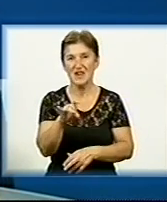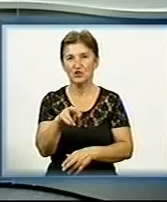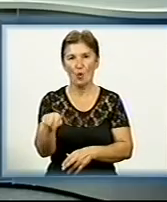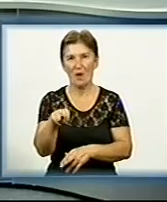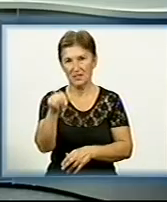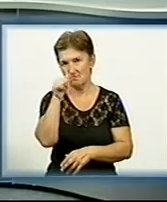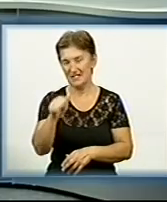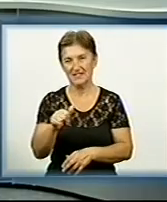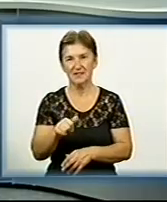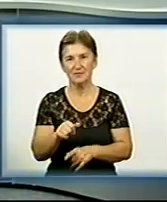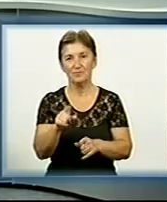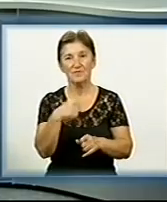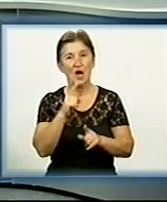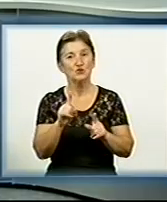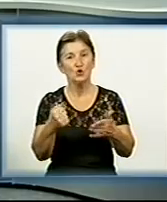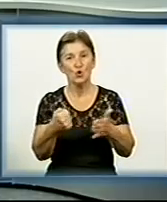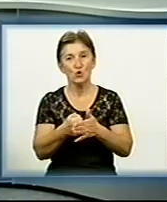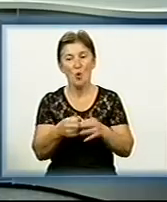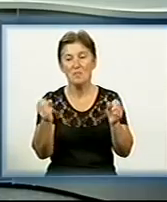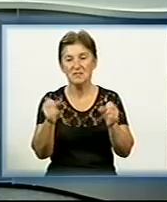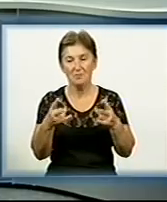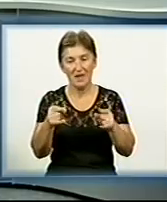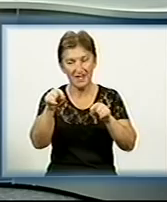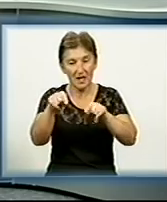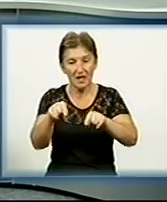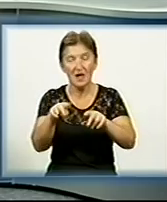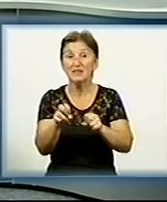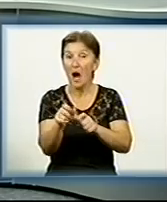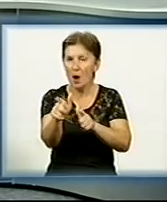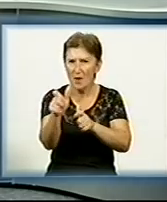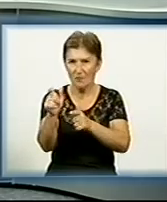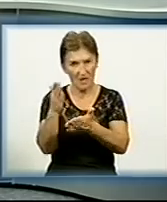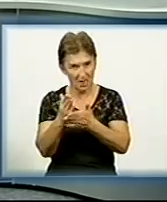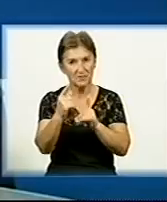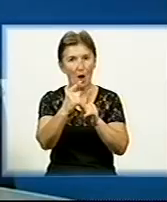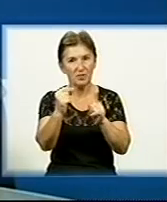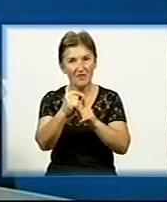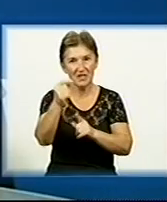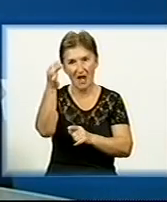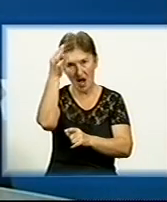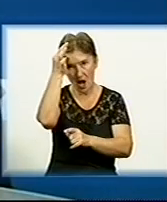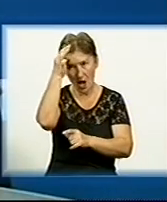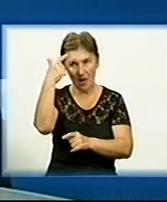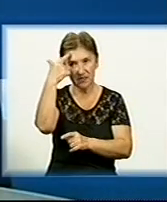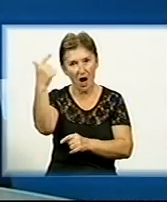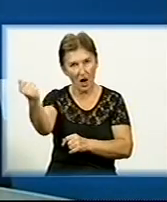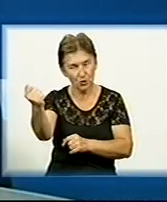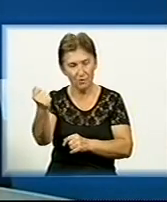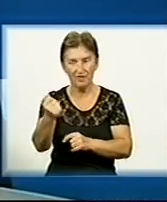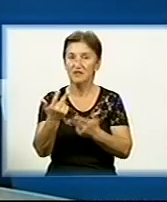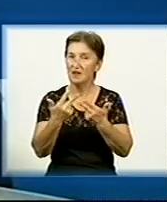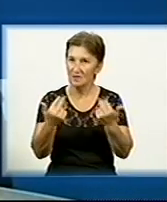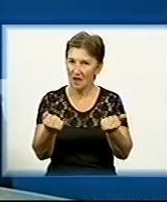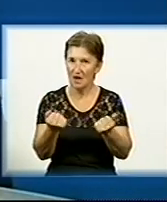Кінець жовтня, початок листопада. Щодо безпеки, власне, на полюванні, чи є у вас правила нагадування мисливцям про безпеку? Звичайно, це поводження